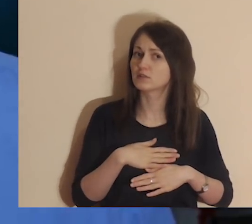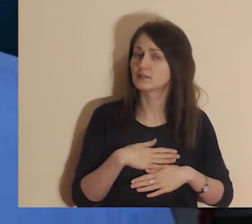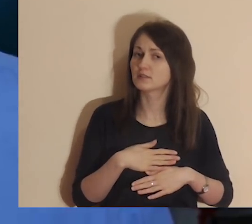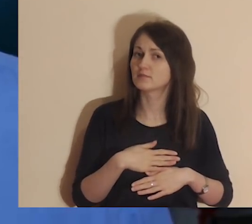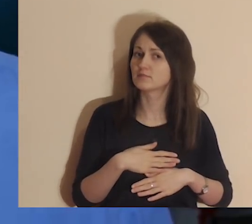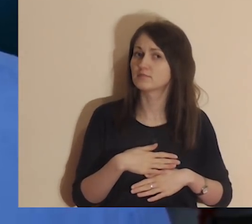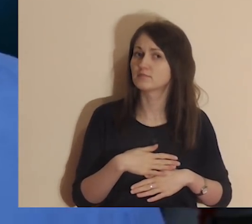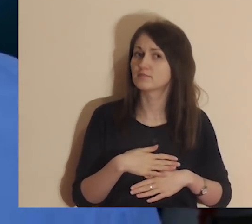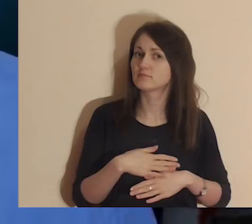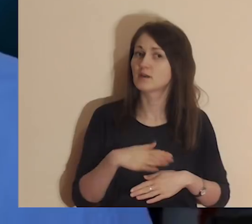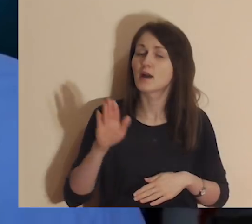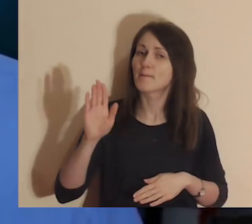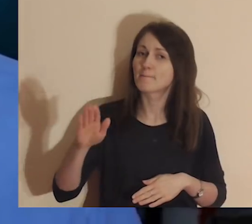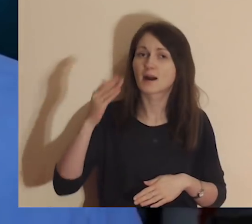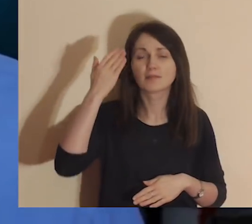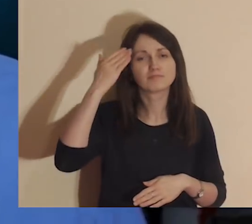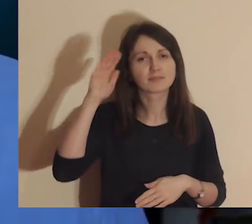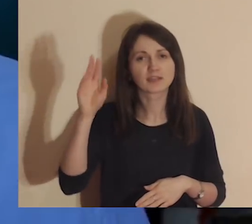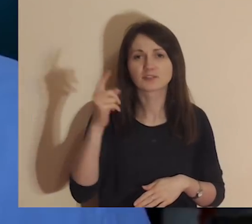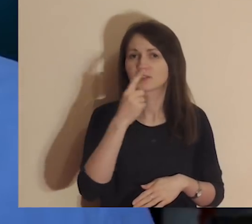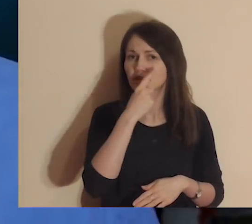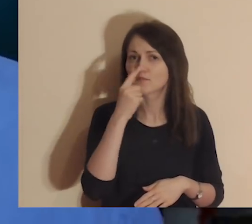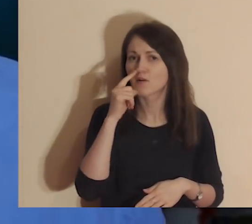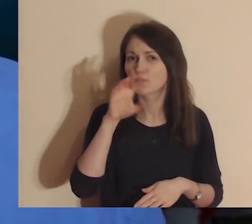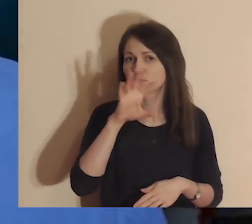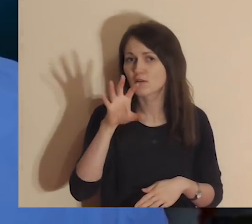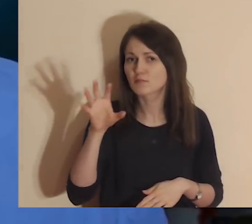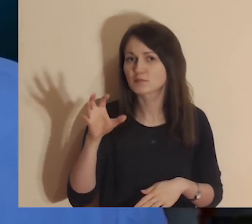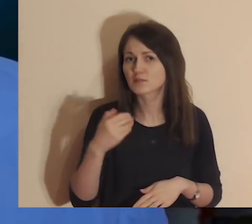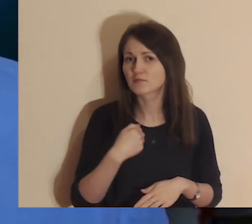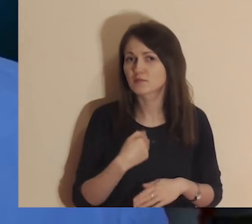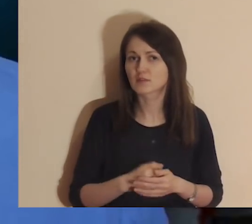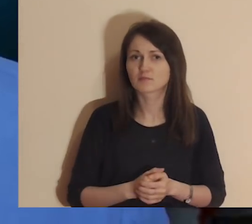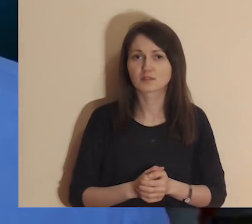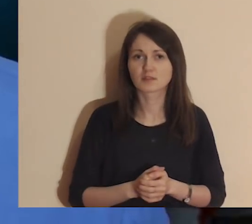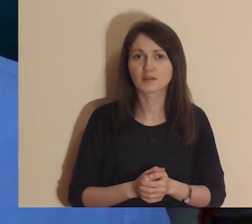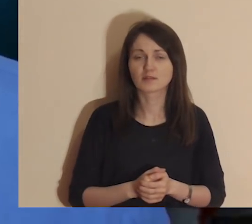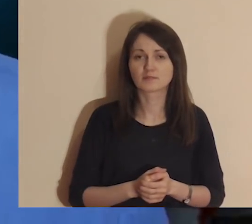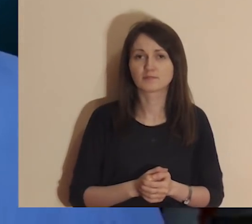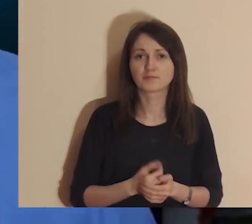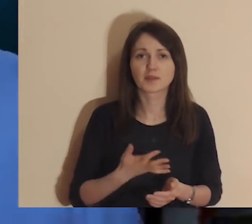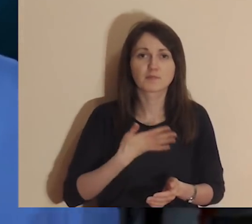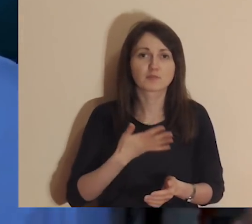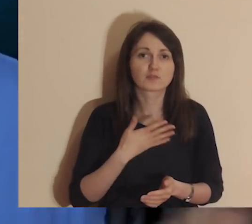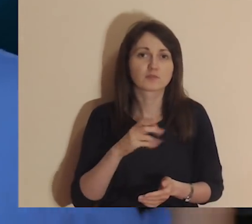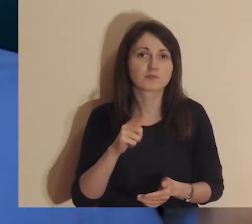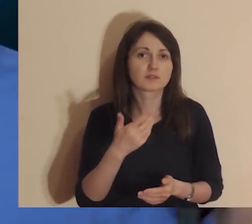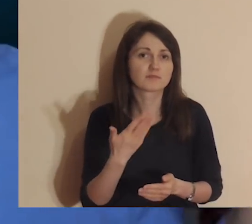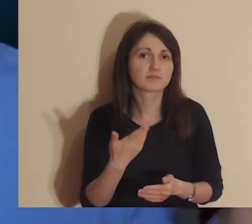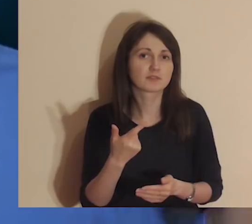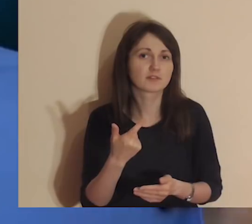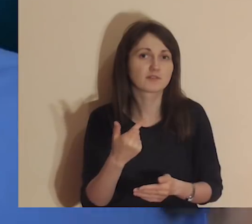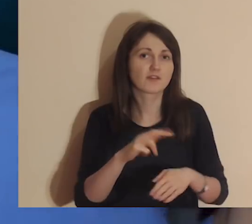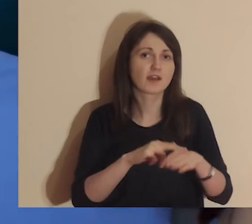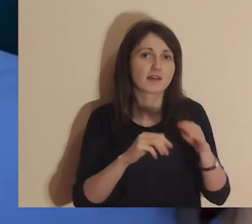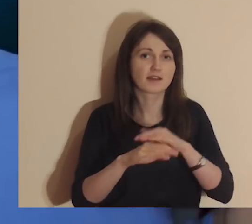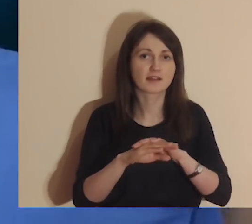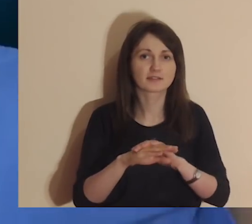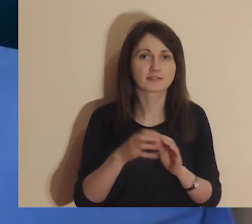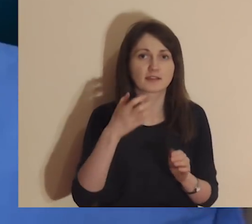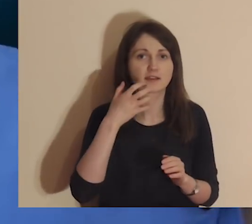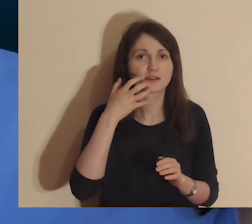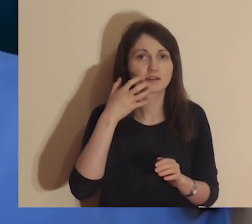zadowolony, czy właściwie lepsze słowo jest, ma nadzieję w oczach, patrząc na mnie. I poczujmy te dwie ręce, o których